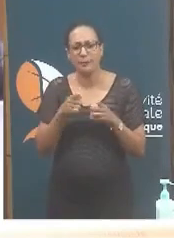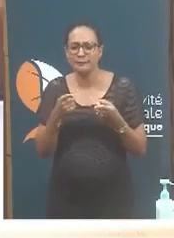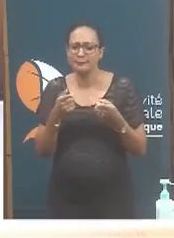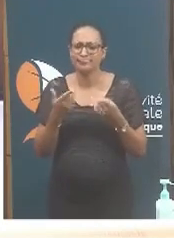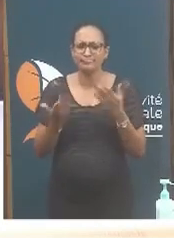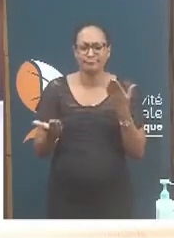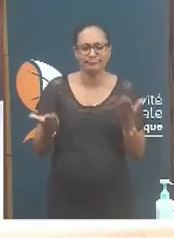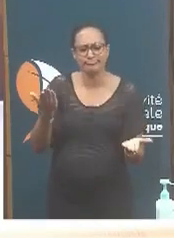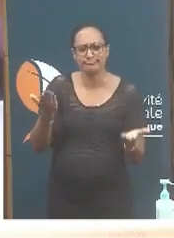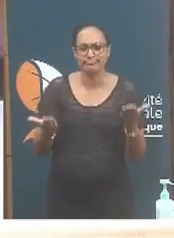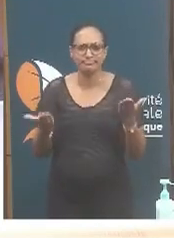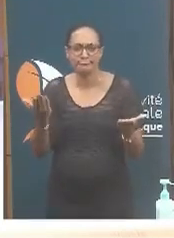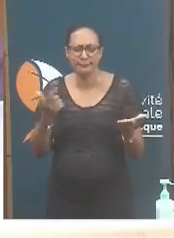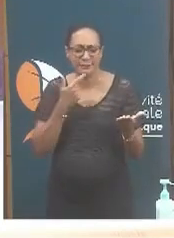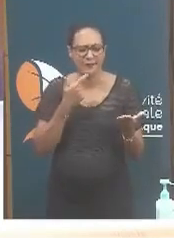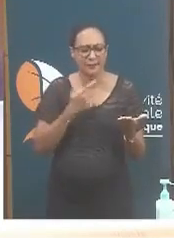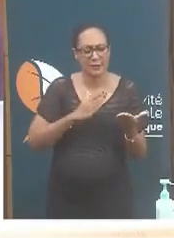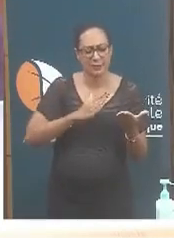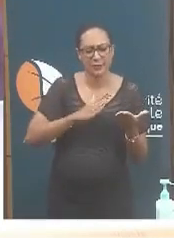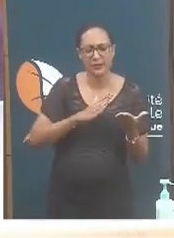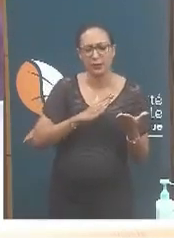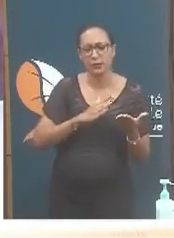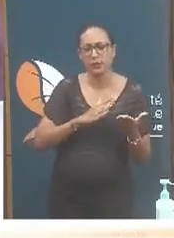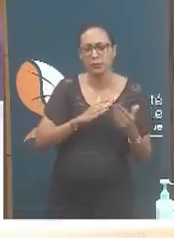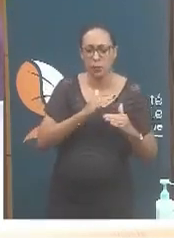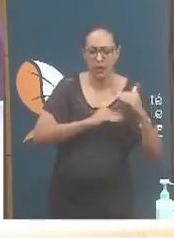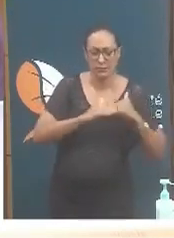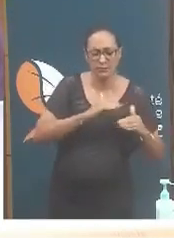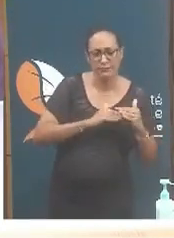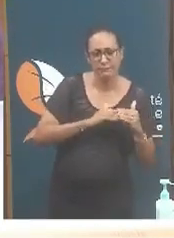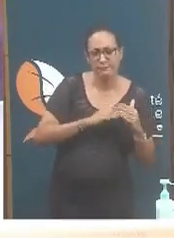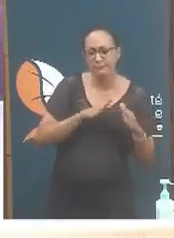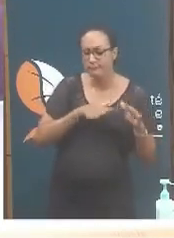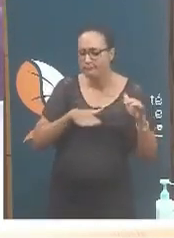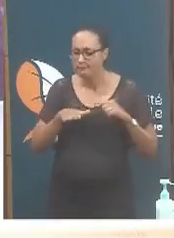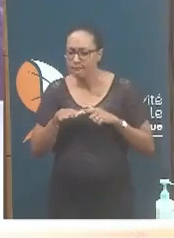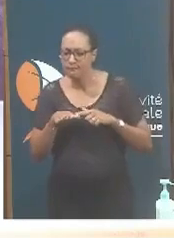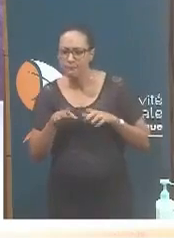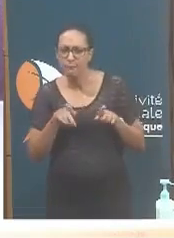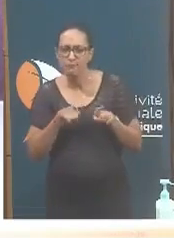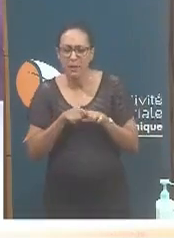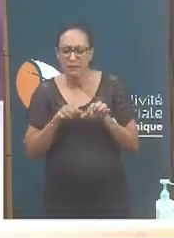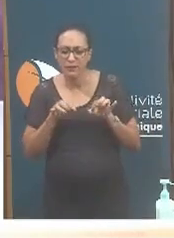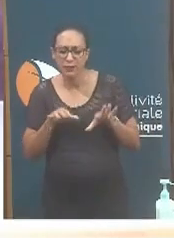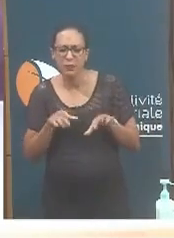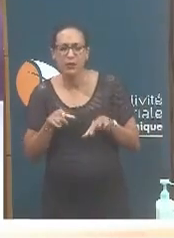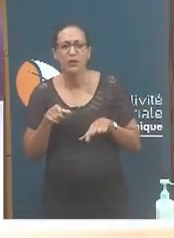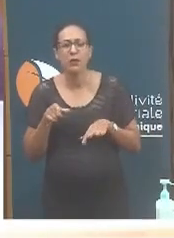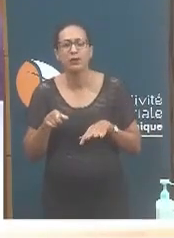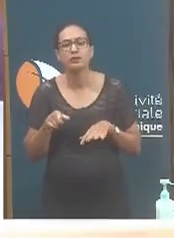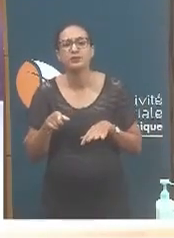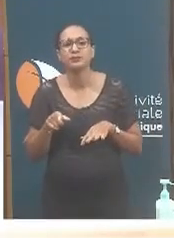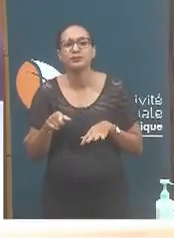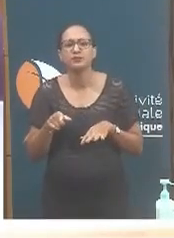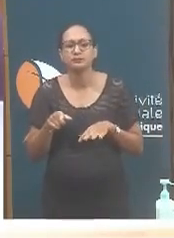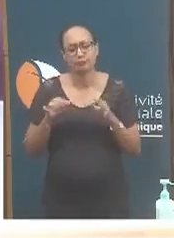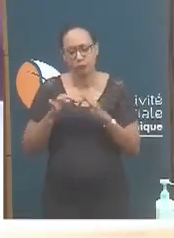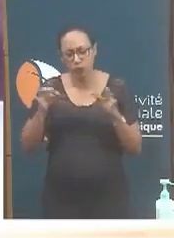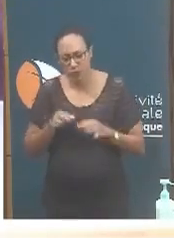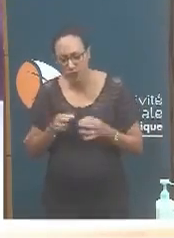Il y avait une main pour la partie programmatique et puis une main pour la partie purement